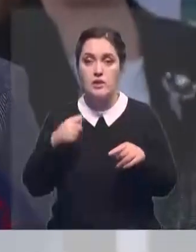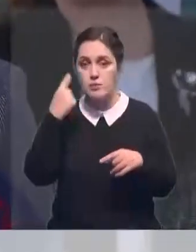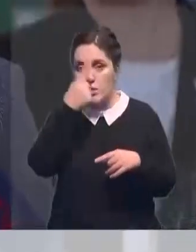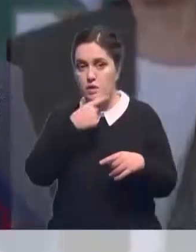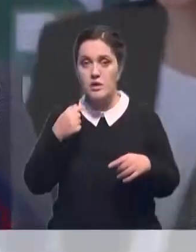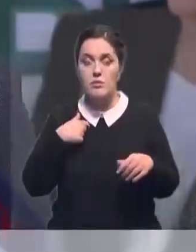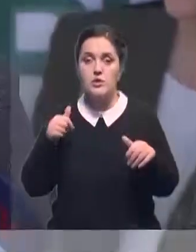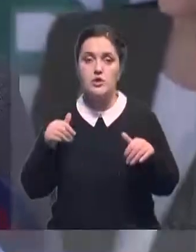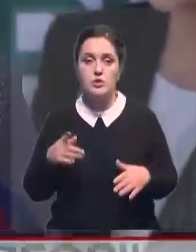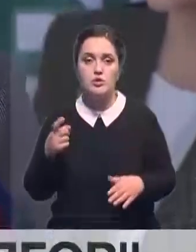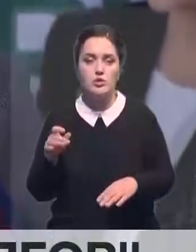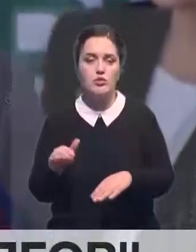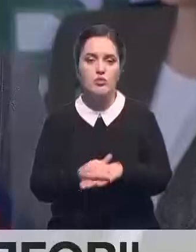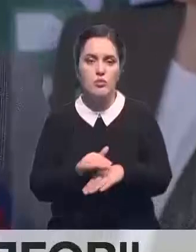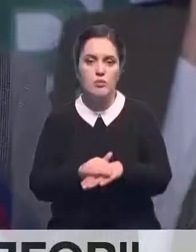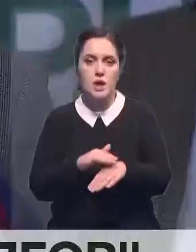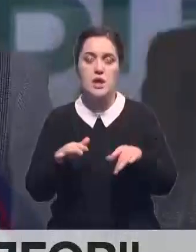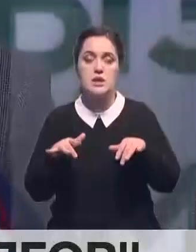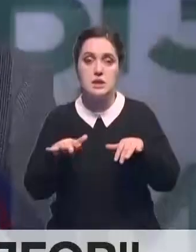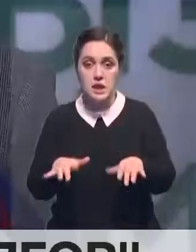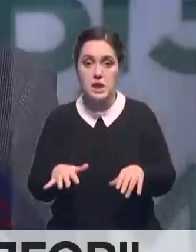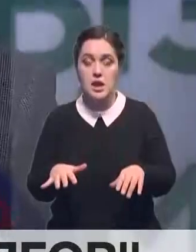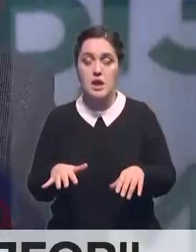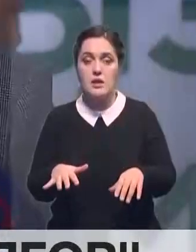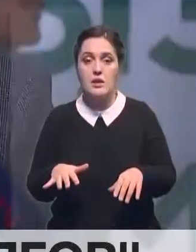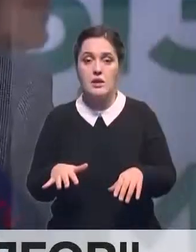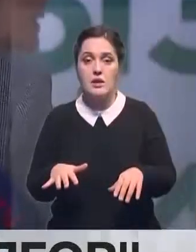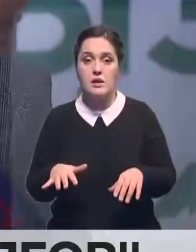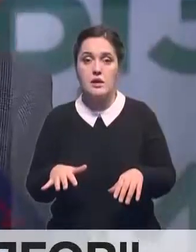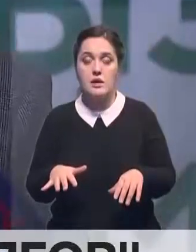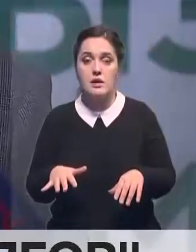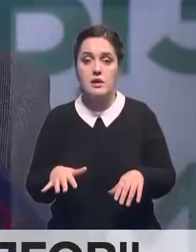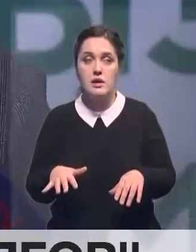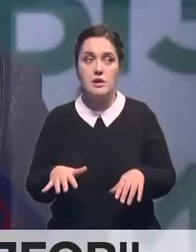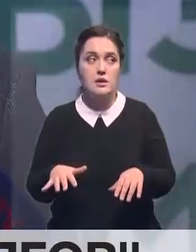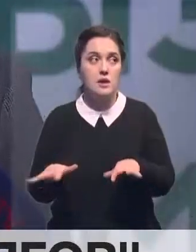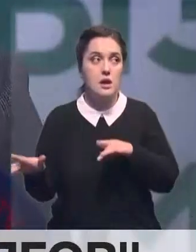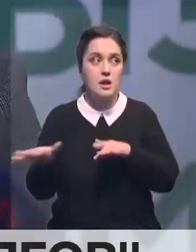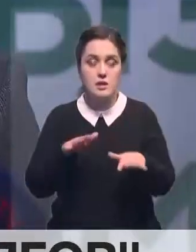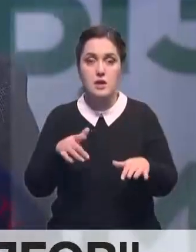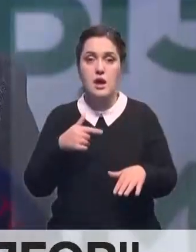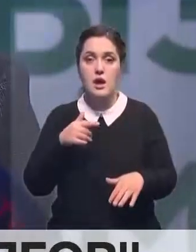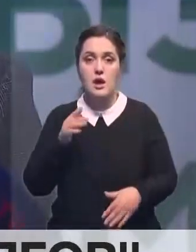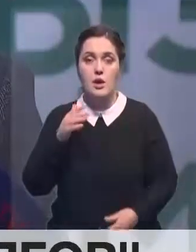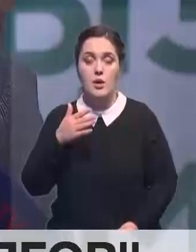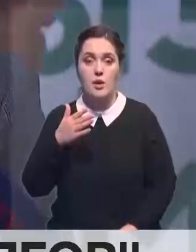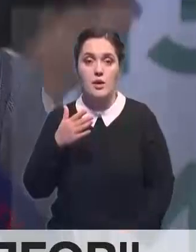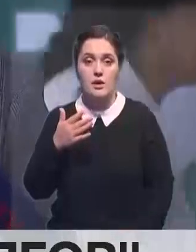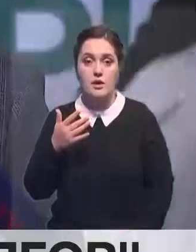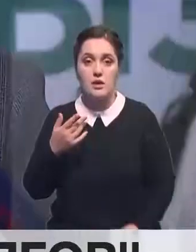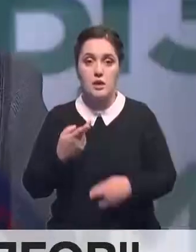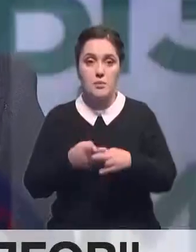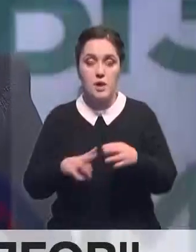ле доб и в рамках этого этой акции мы провели